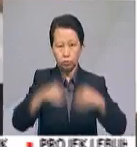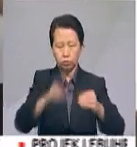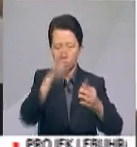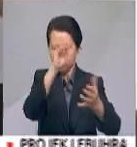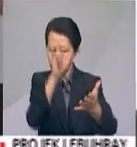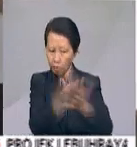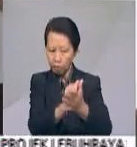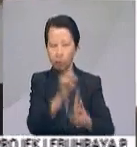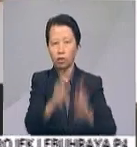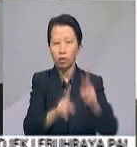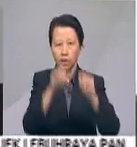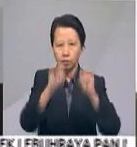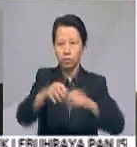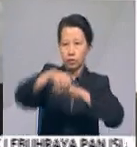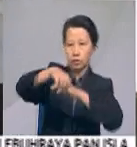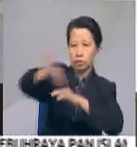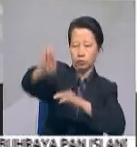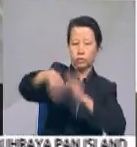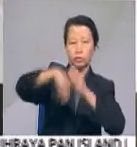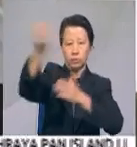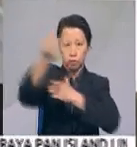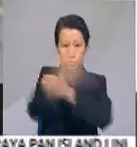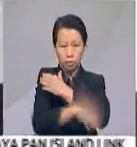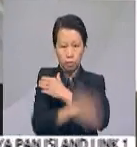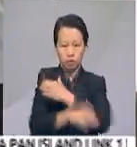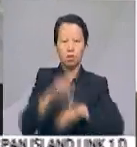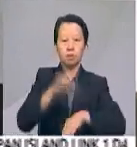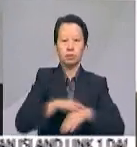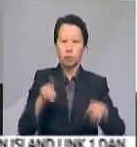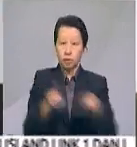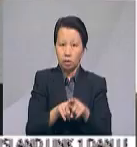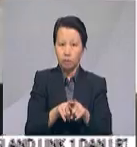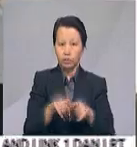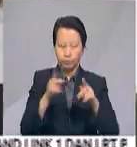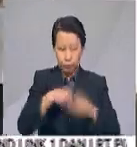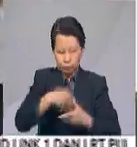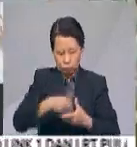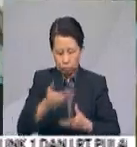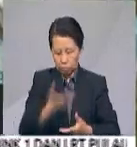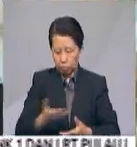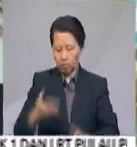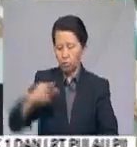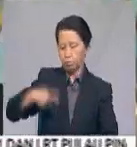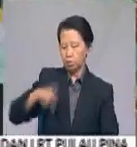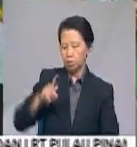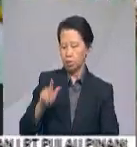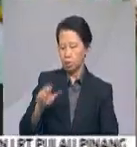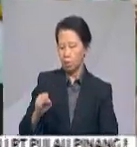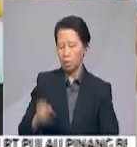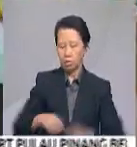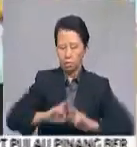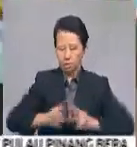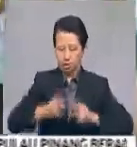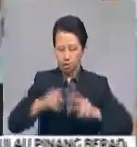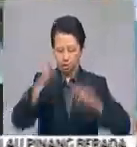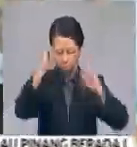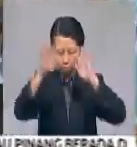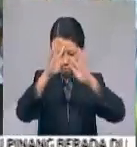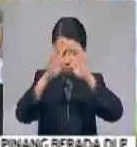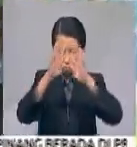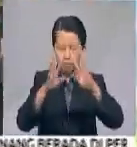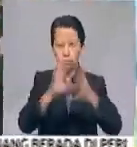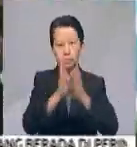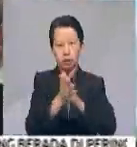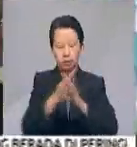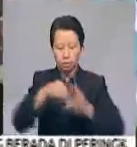diyakini pengguna dan mampu diekspor ke luar negara. Pada masa sama, pengeluar produk khususnya PKS disarankan meningkatkan inovasi